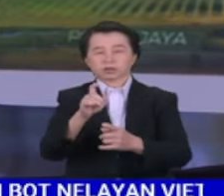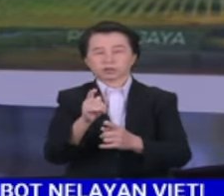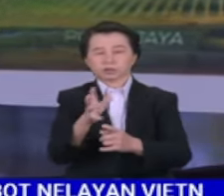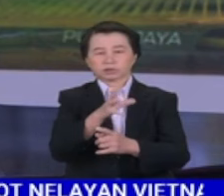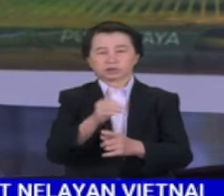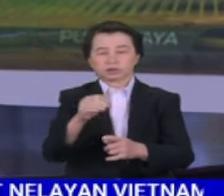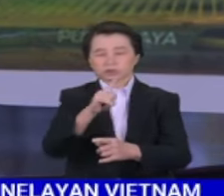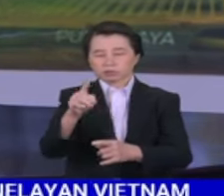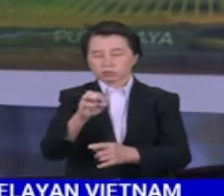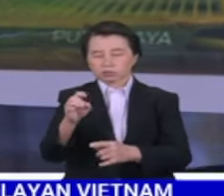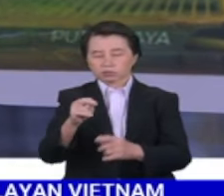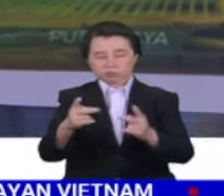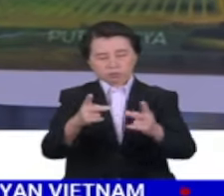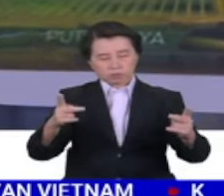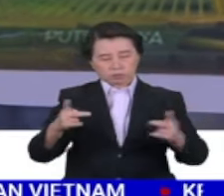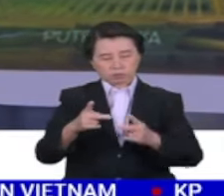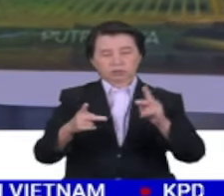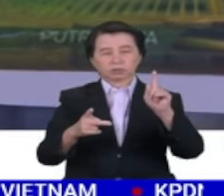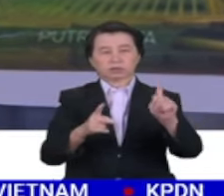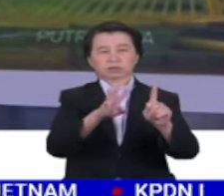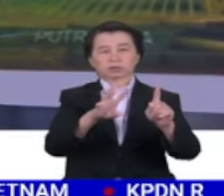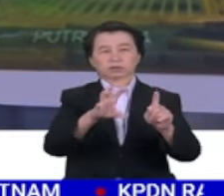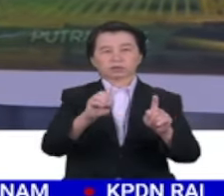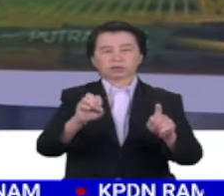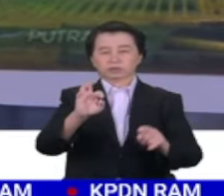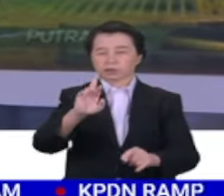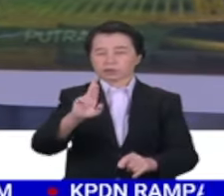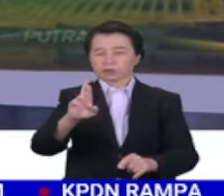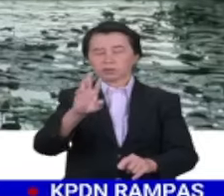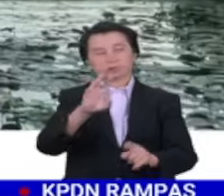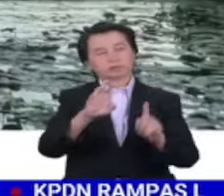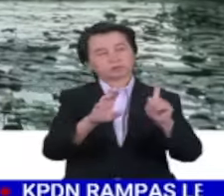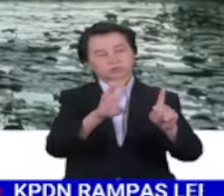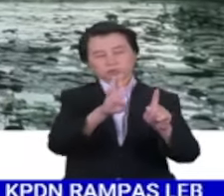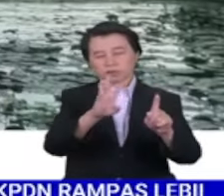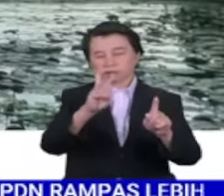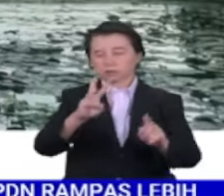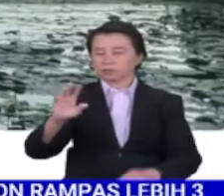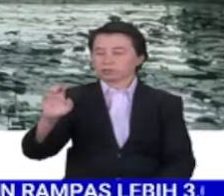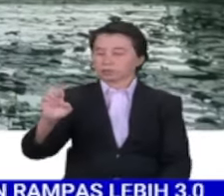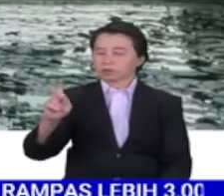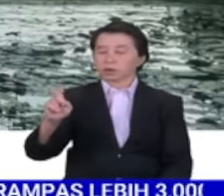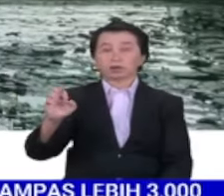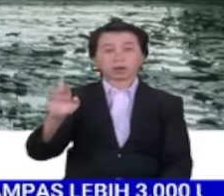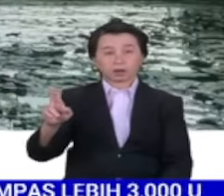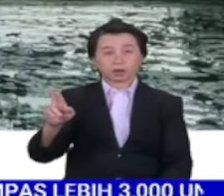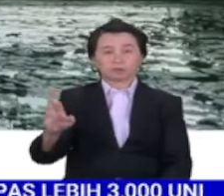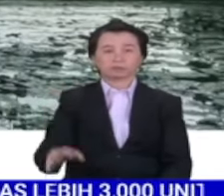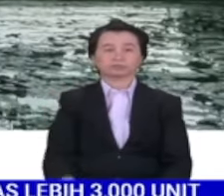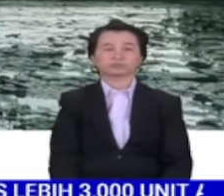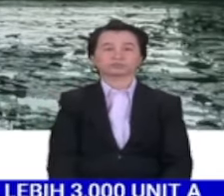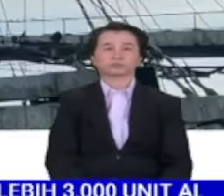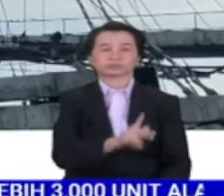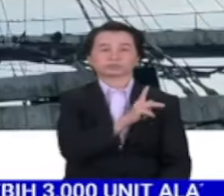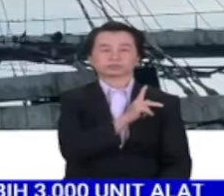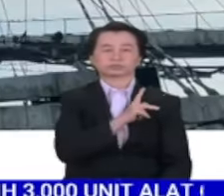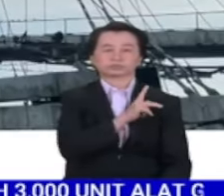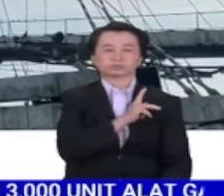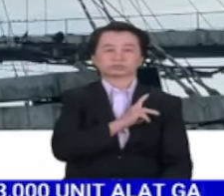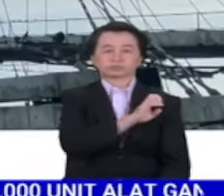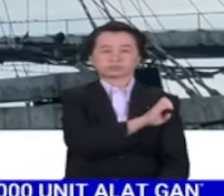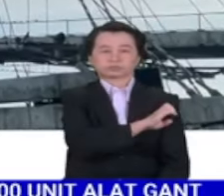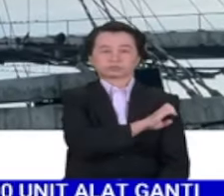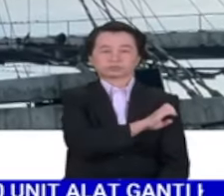memelihara kawasan seluas 146 ekor itu ketua pegawai eksekutif